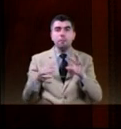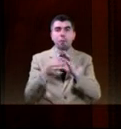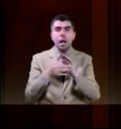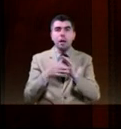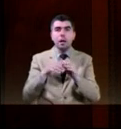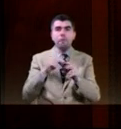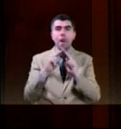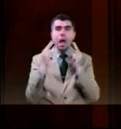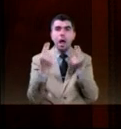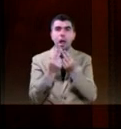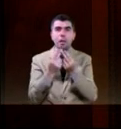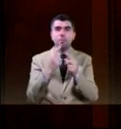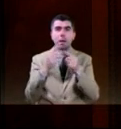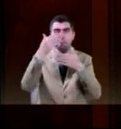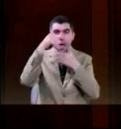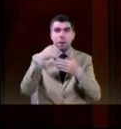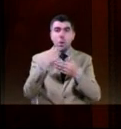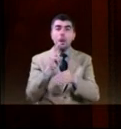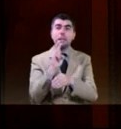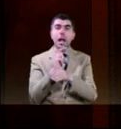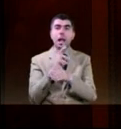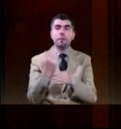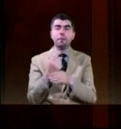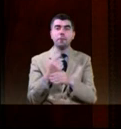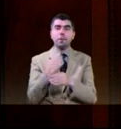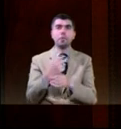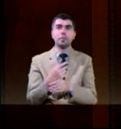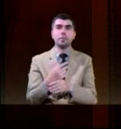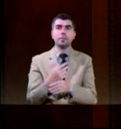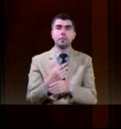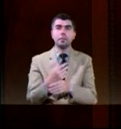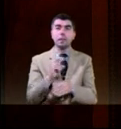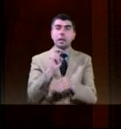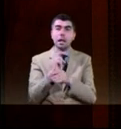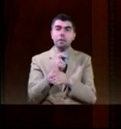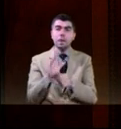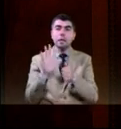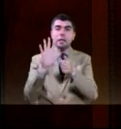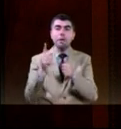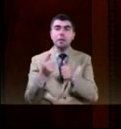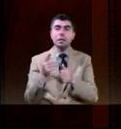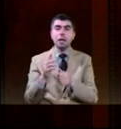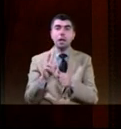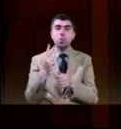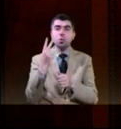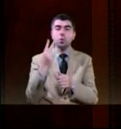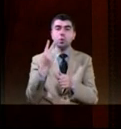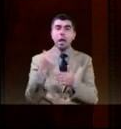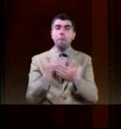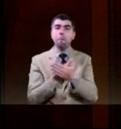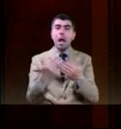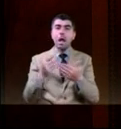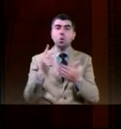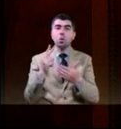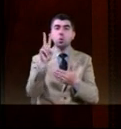الدولي؟ تدخل فينا لان مشينا كنقولوا له سلفنا اعطينا امكانيه نتسلفوا 6.2 ديال المليار